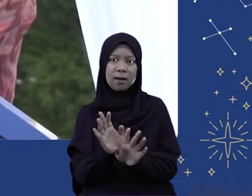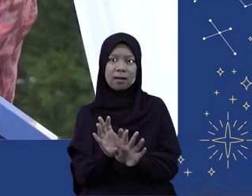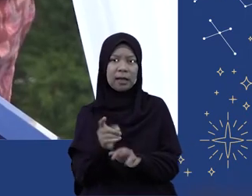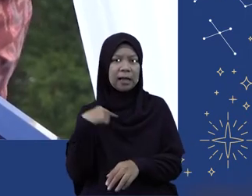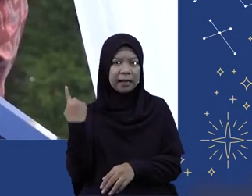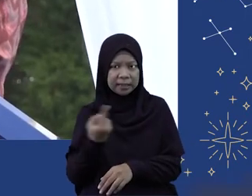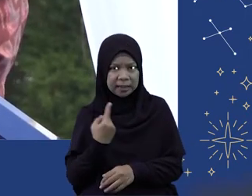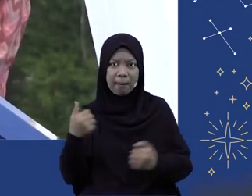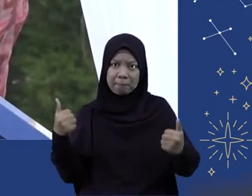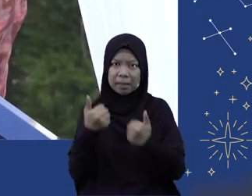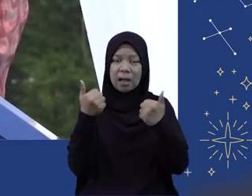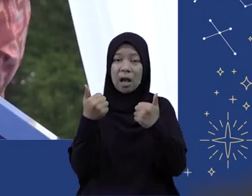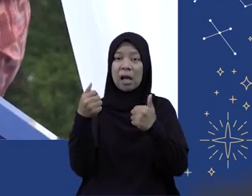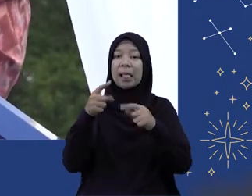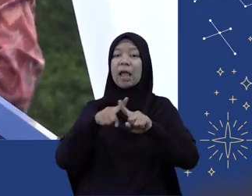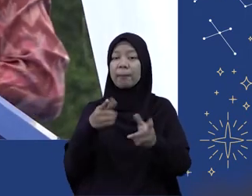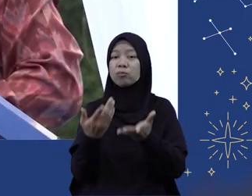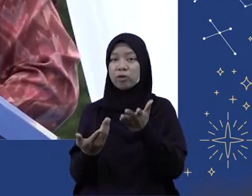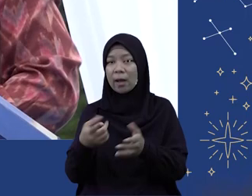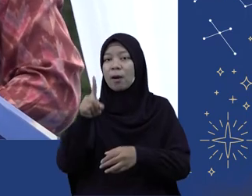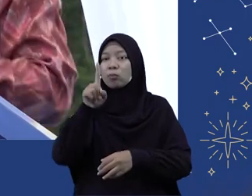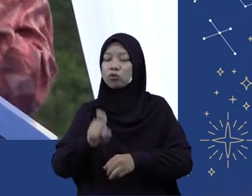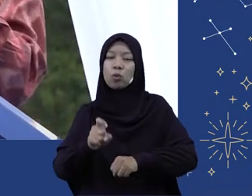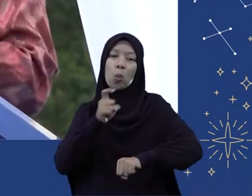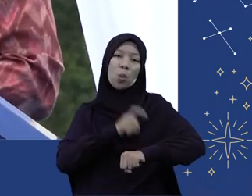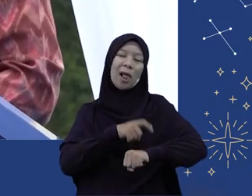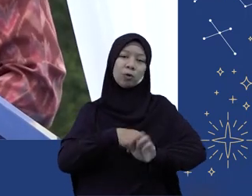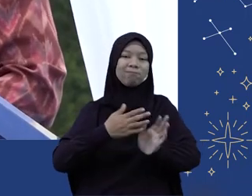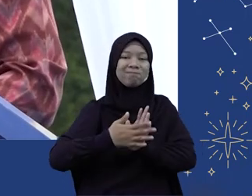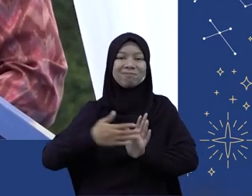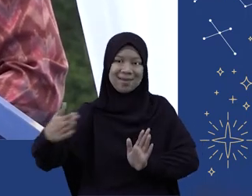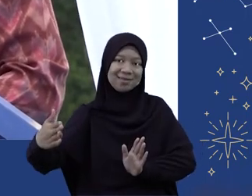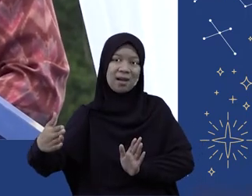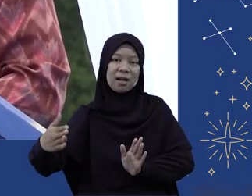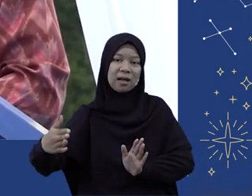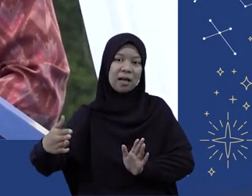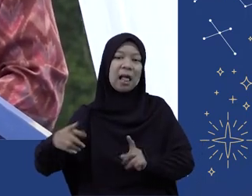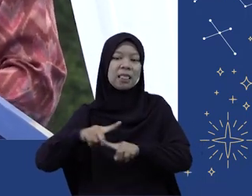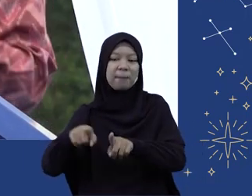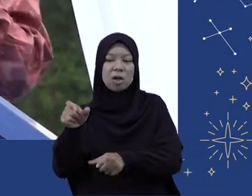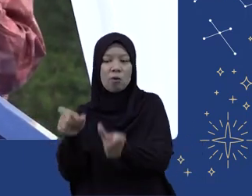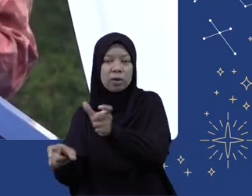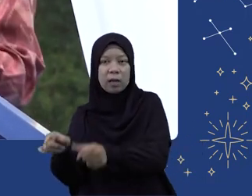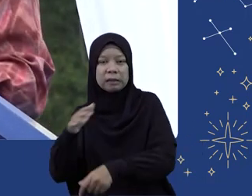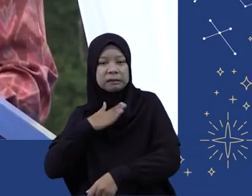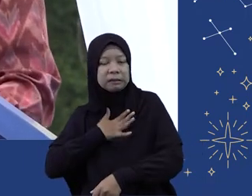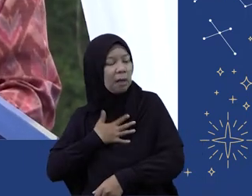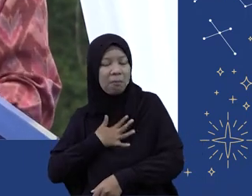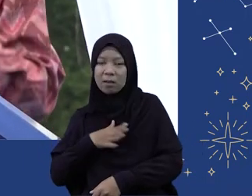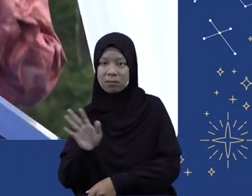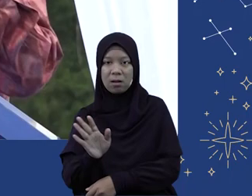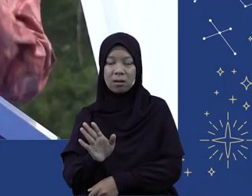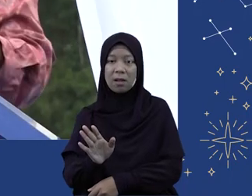unit Butuh Waktu panjang ini yang kadang-kadang orang gak tahan tapi teman-teman sukanya luar biasa